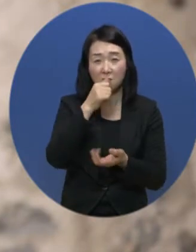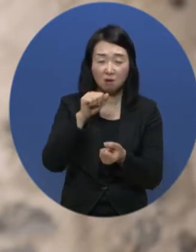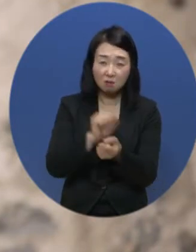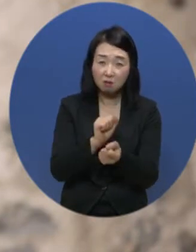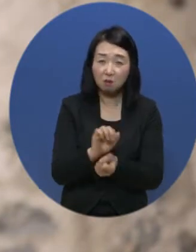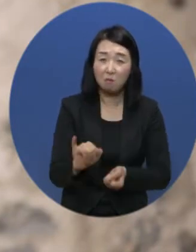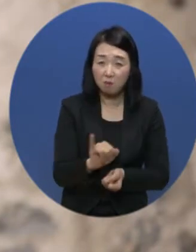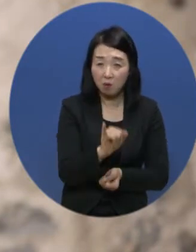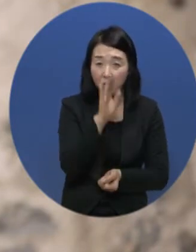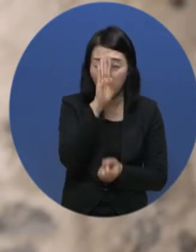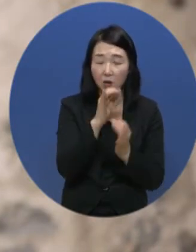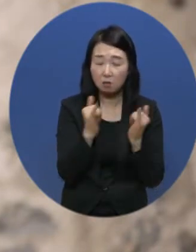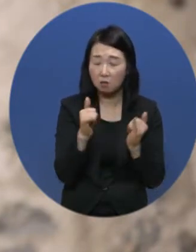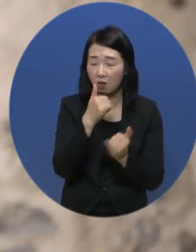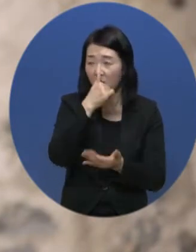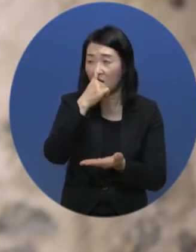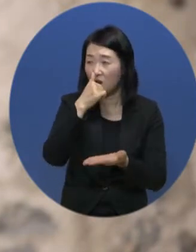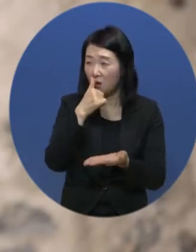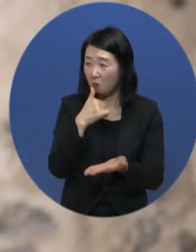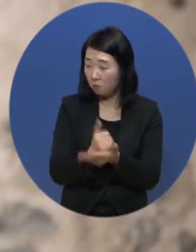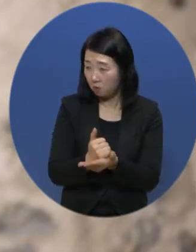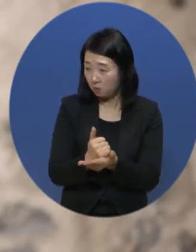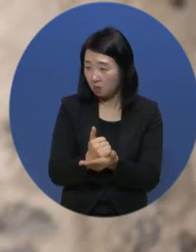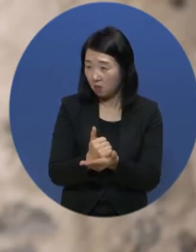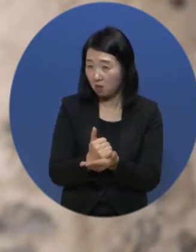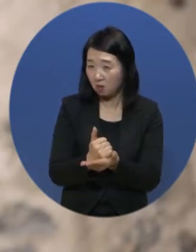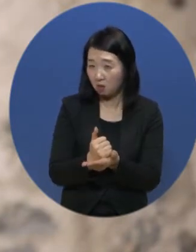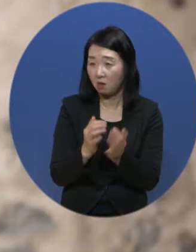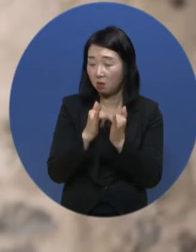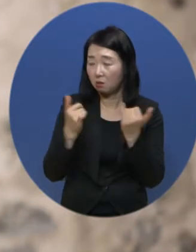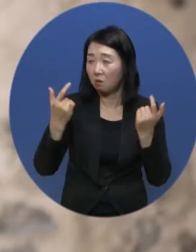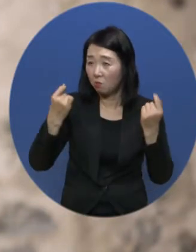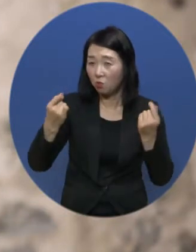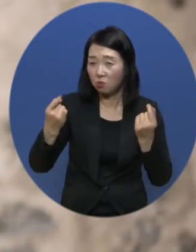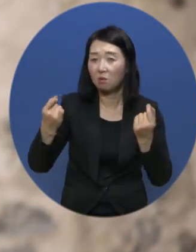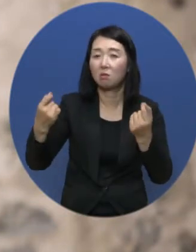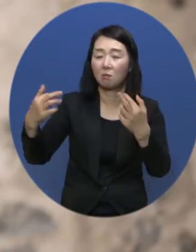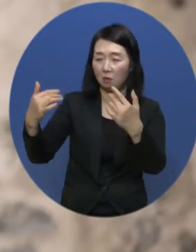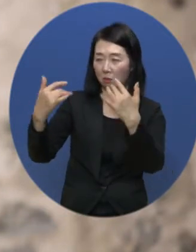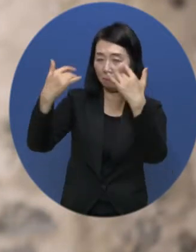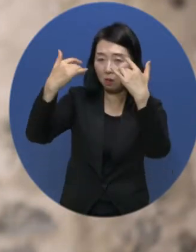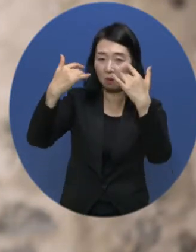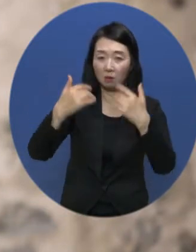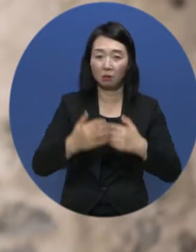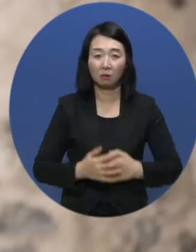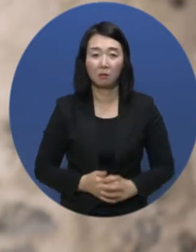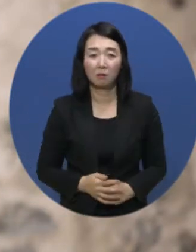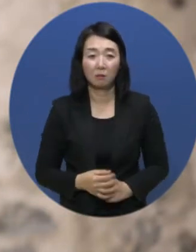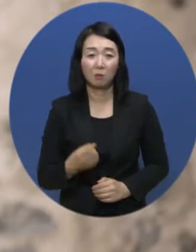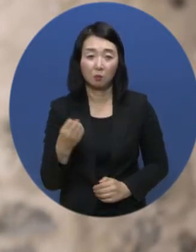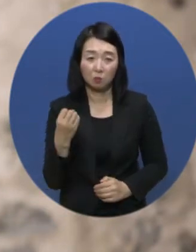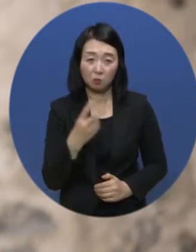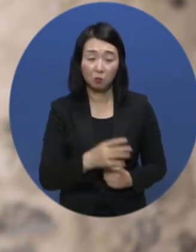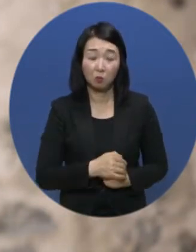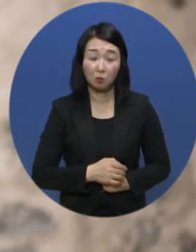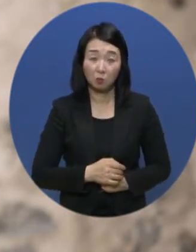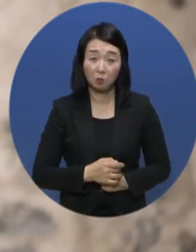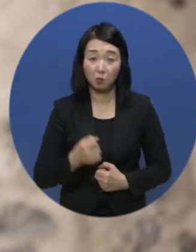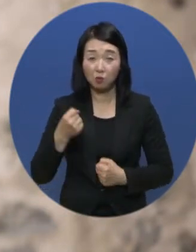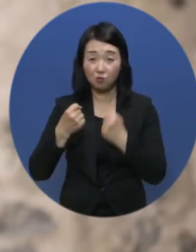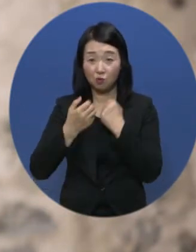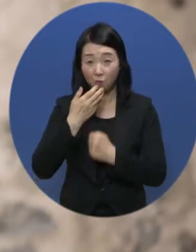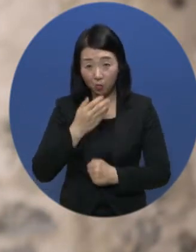환자나 범죄자를 보는 듯한 눈빛이었습니다. 그리고 운전을 할 수